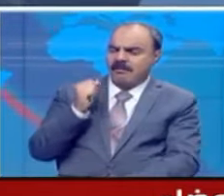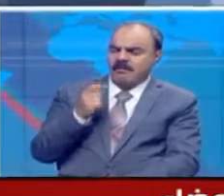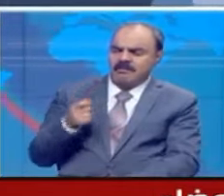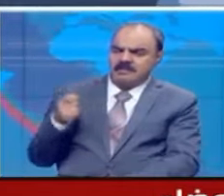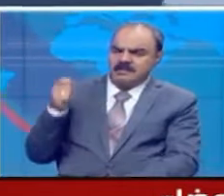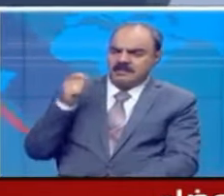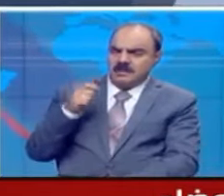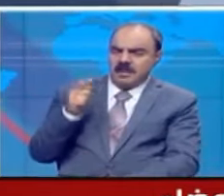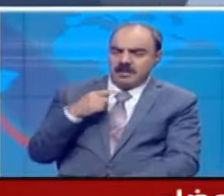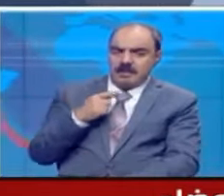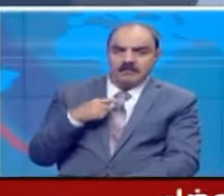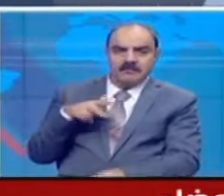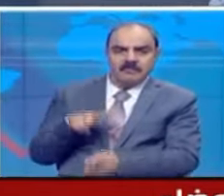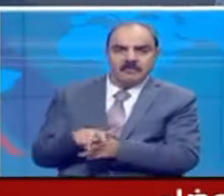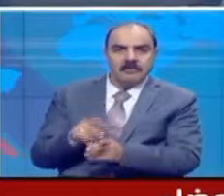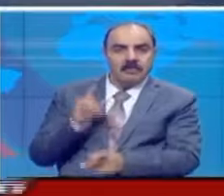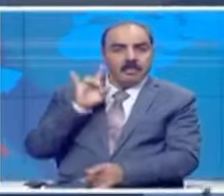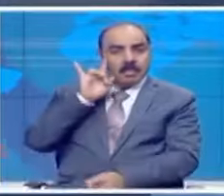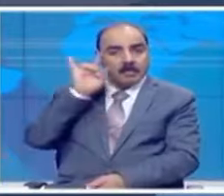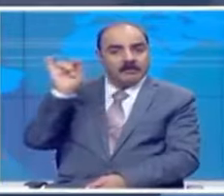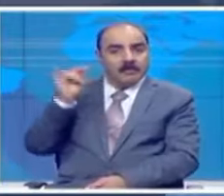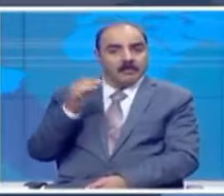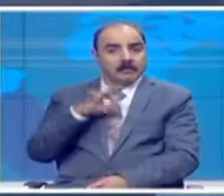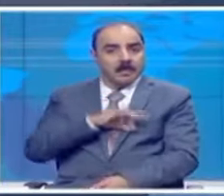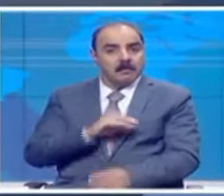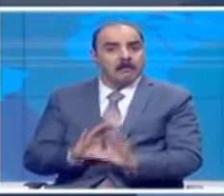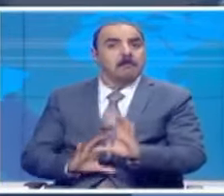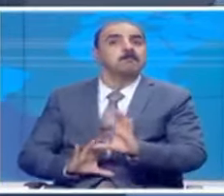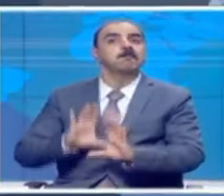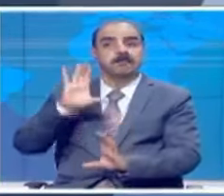تجار بيستغلوا الأزمة وتربحوا بشكل